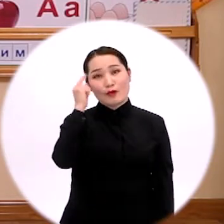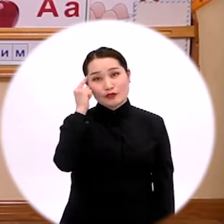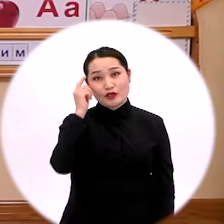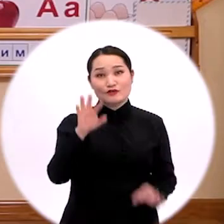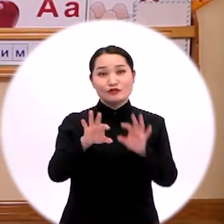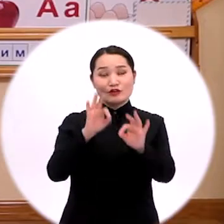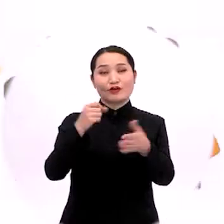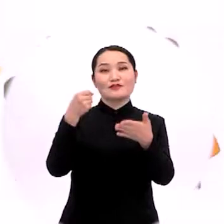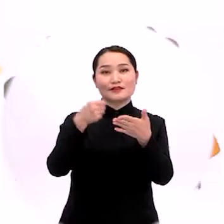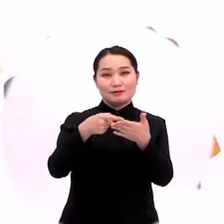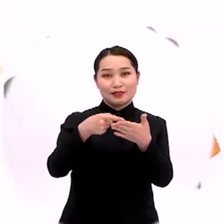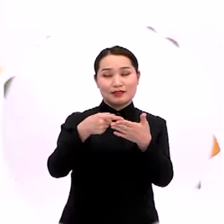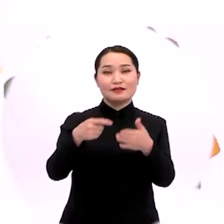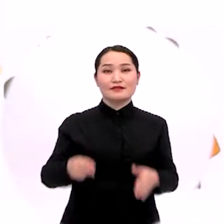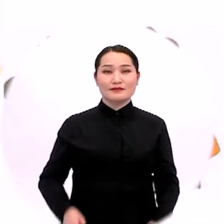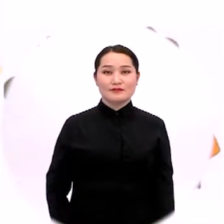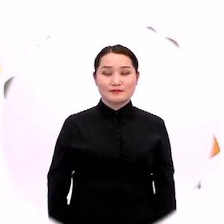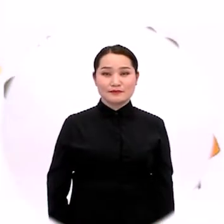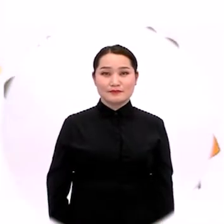сонгож тэмдэглэе.